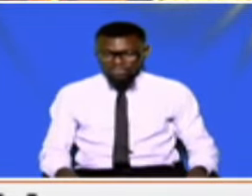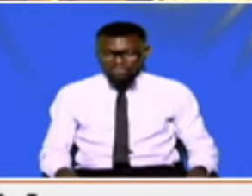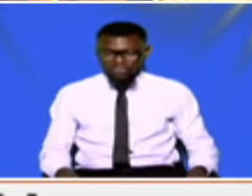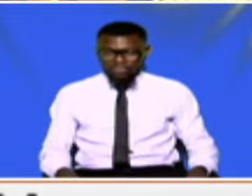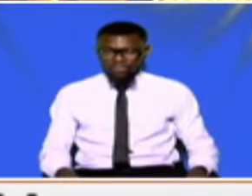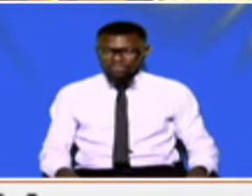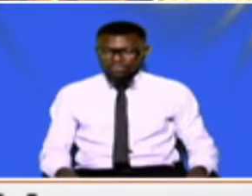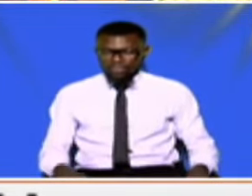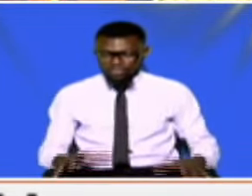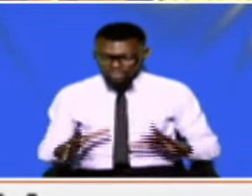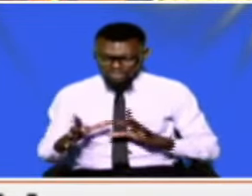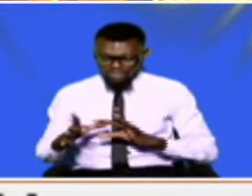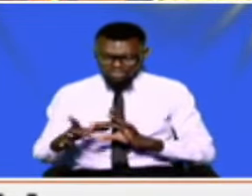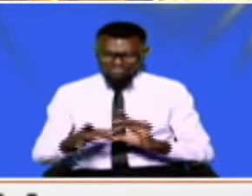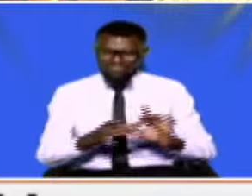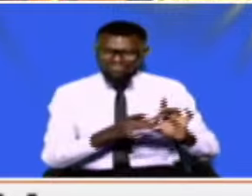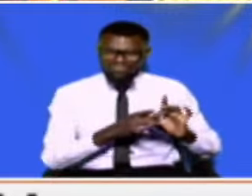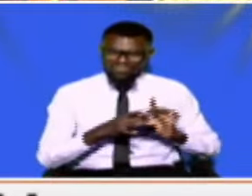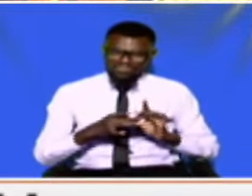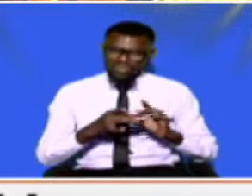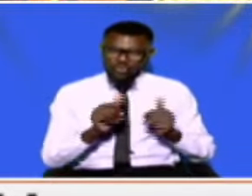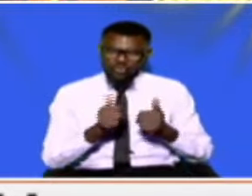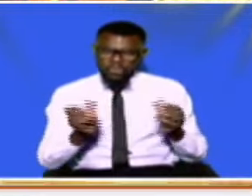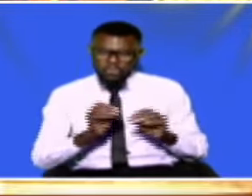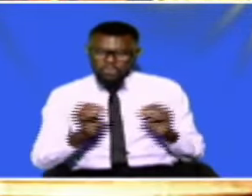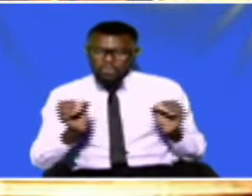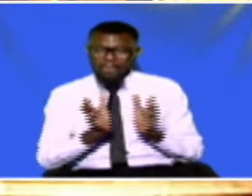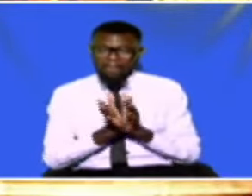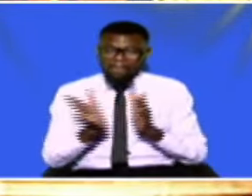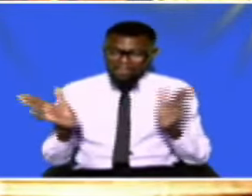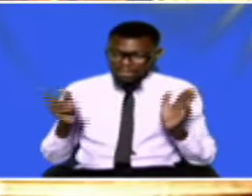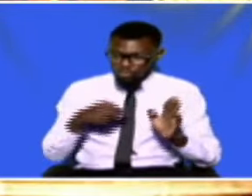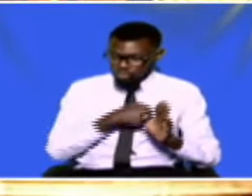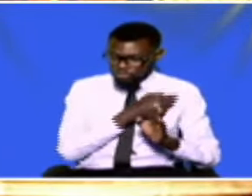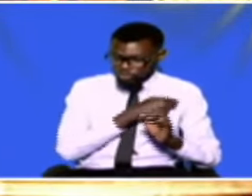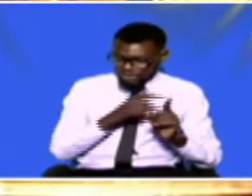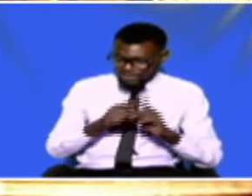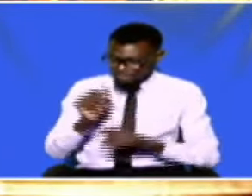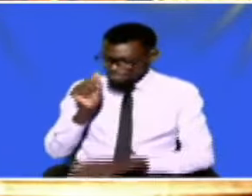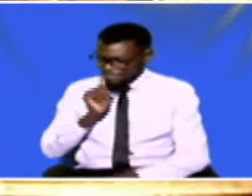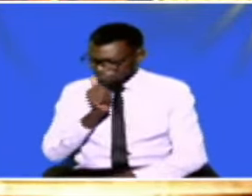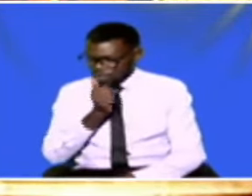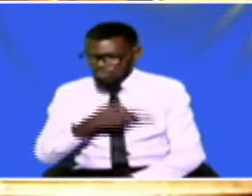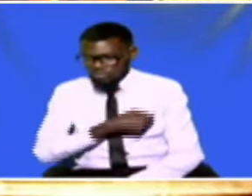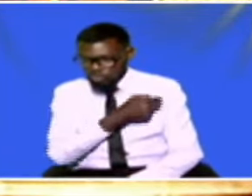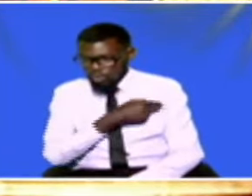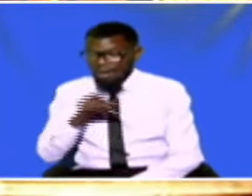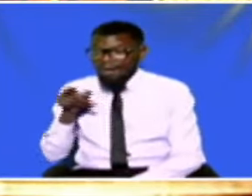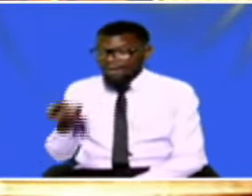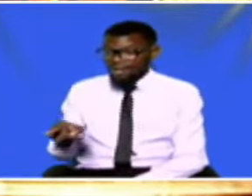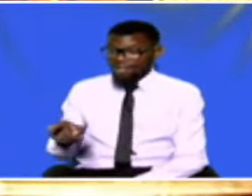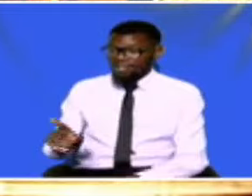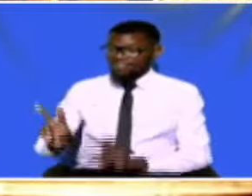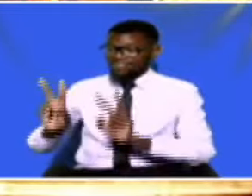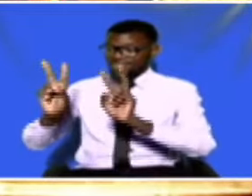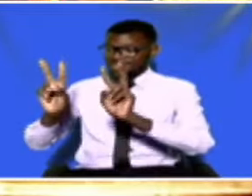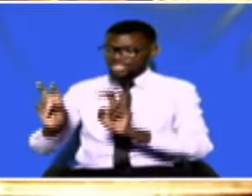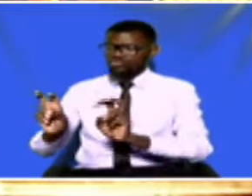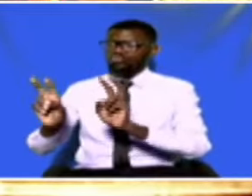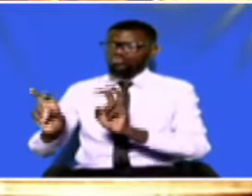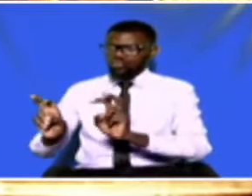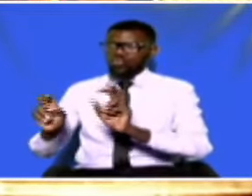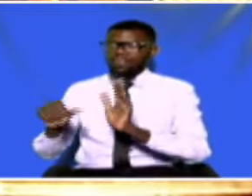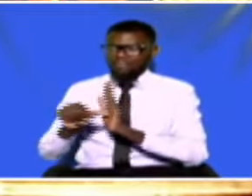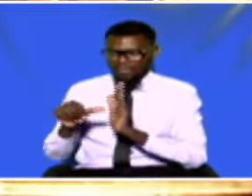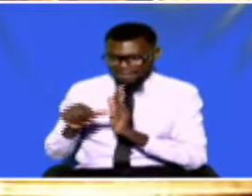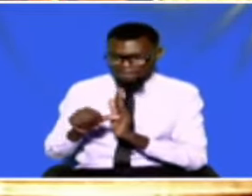Ushirikiano mbovu kati ya vituo vya afya vya umma na vya kibinafsi hapa nchini ni swala ambalo limetajwa kuchangia pakubwa